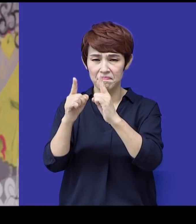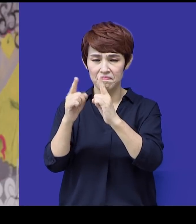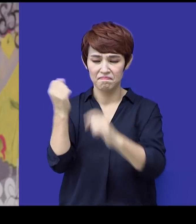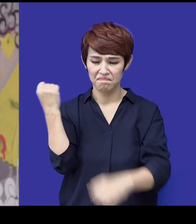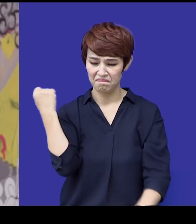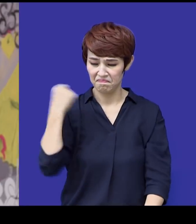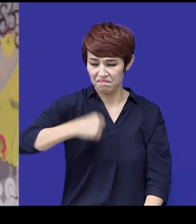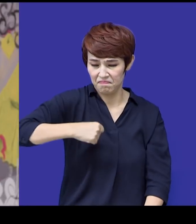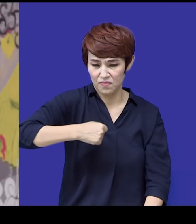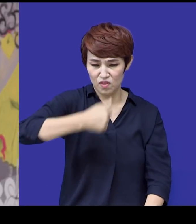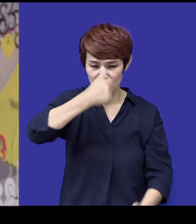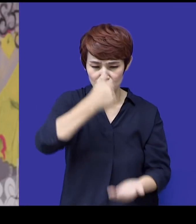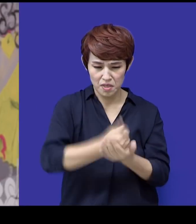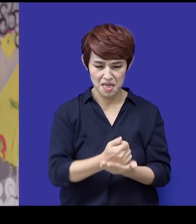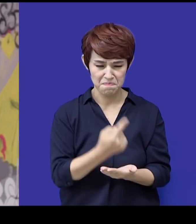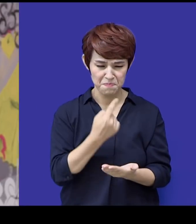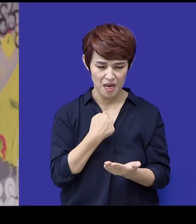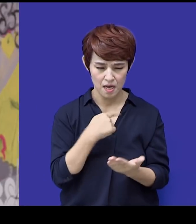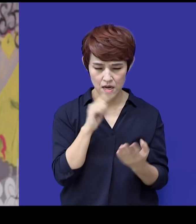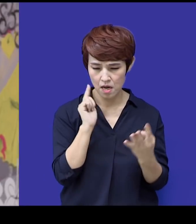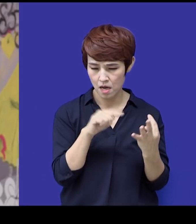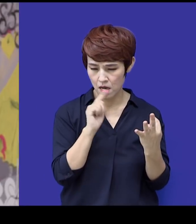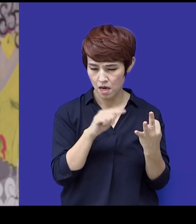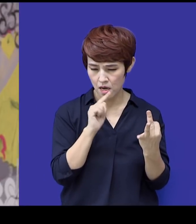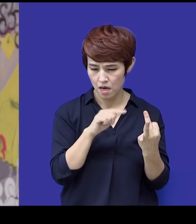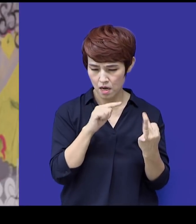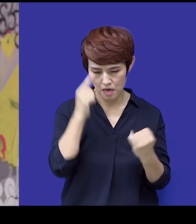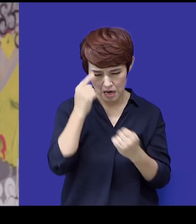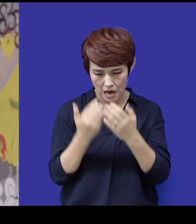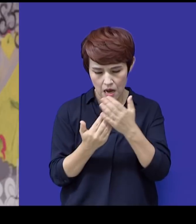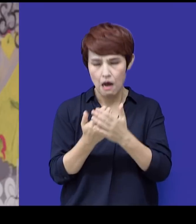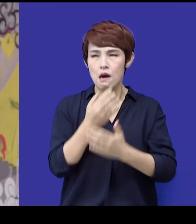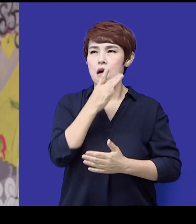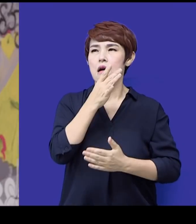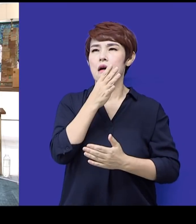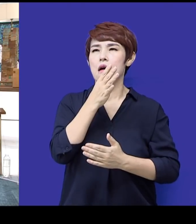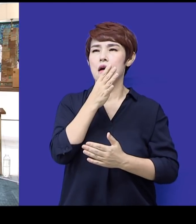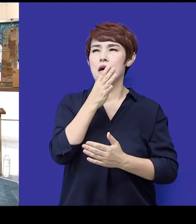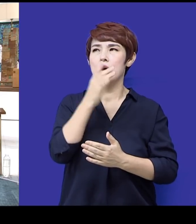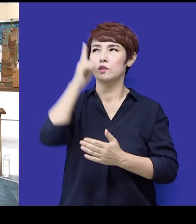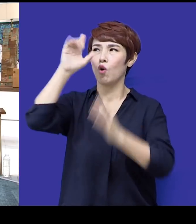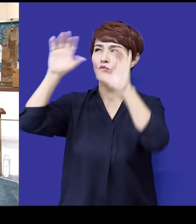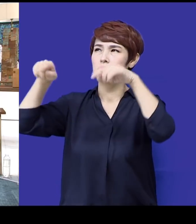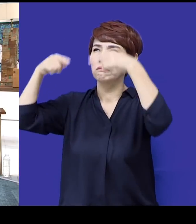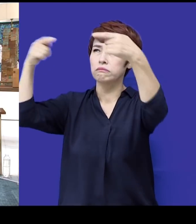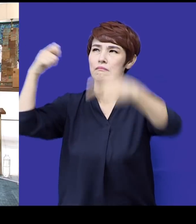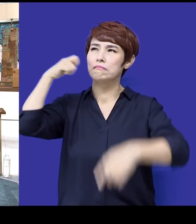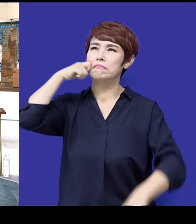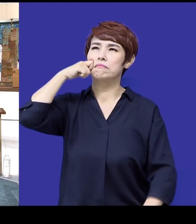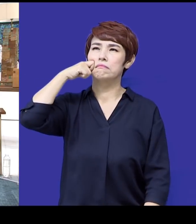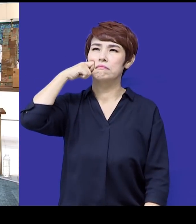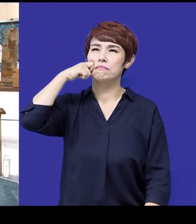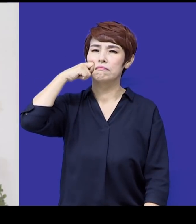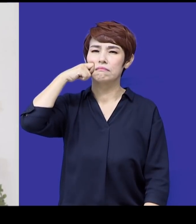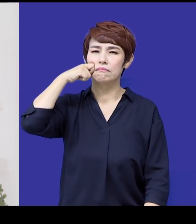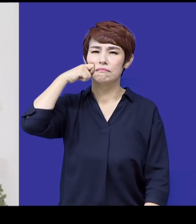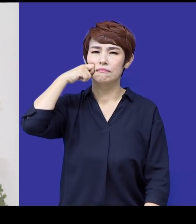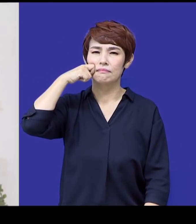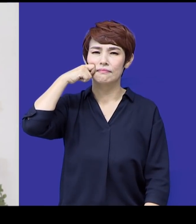이랬던 것들이 막 떠오르면서 이런 거는 내가 못 갈 것 같은데 그런 생각이 들더라고요. 예.